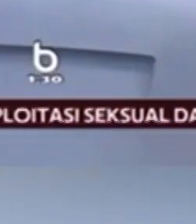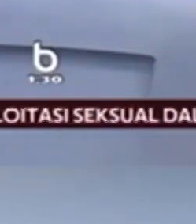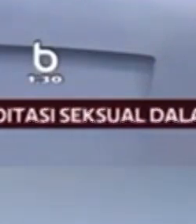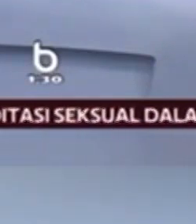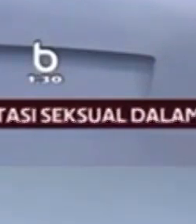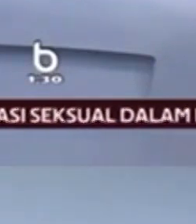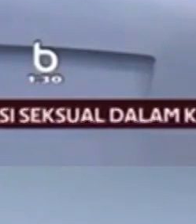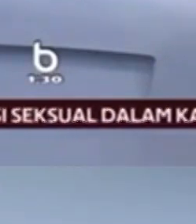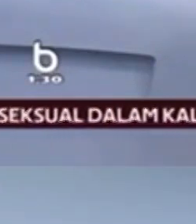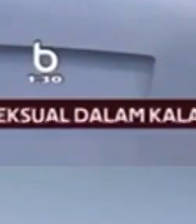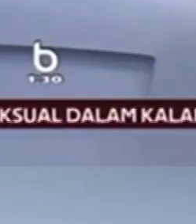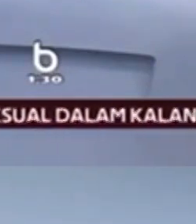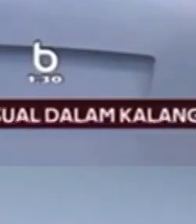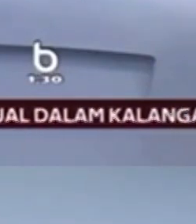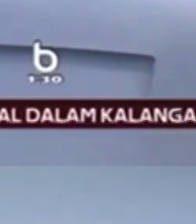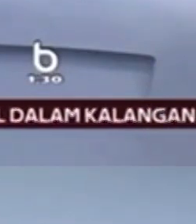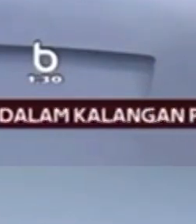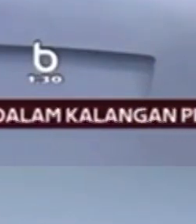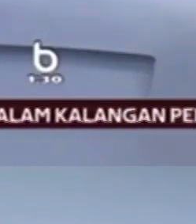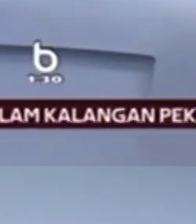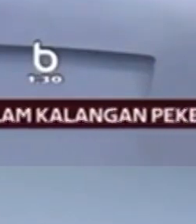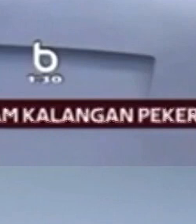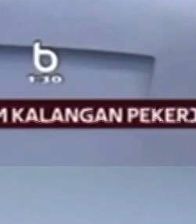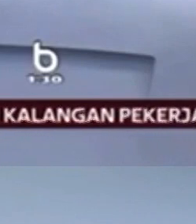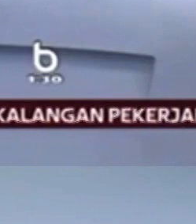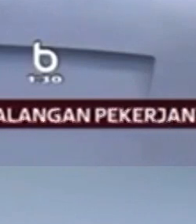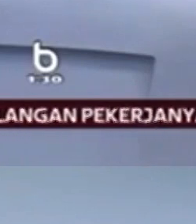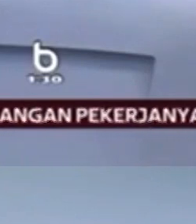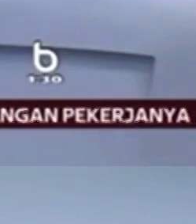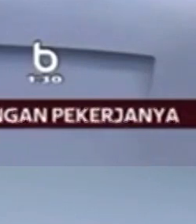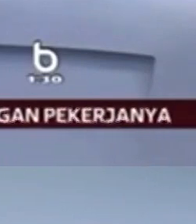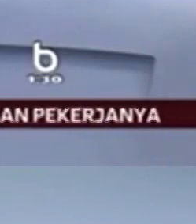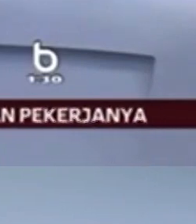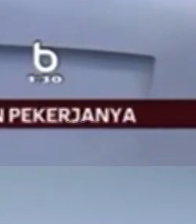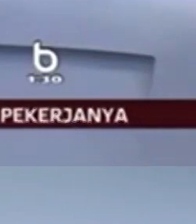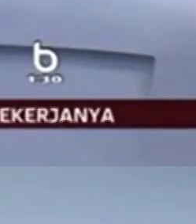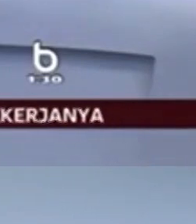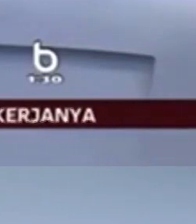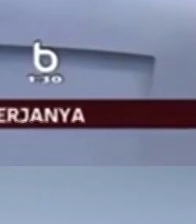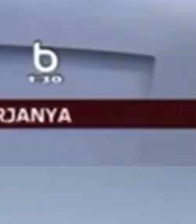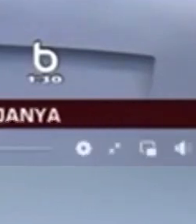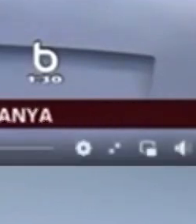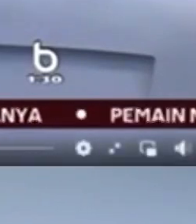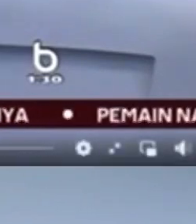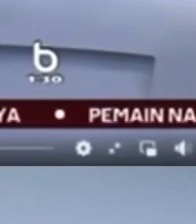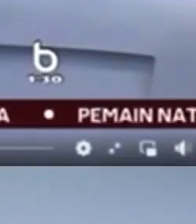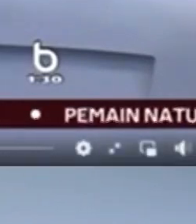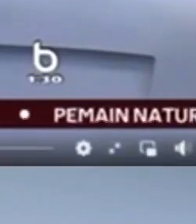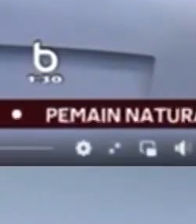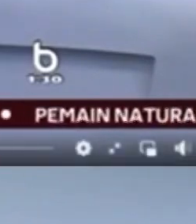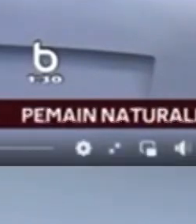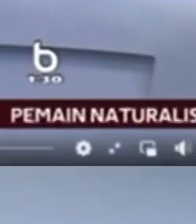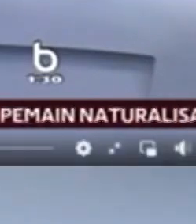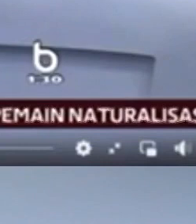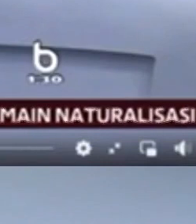kota. 2 jam perjalanan daripada Ipoh, kawasan itu boleh diibaratkan sebagai permata masyarakat orang asli yang mewah dan terpelihara.